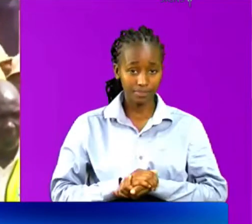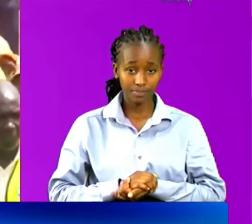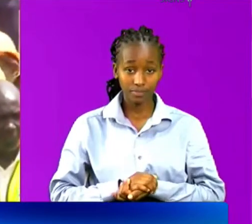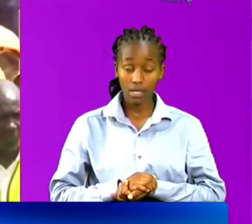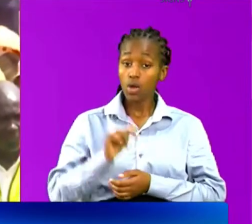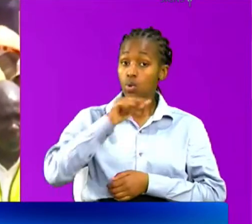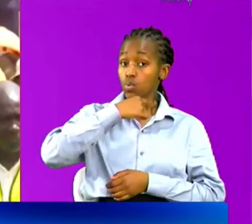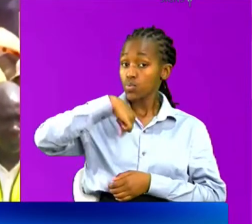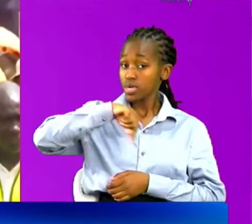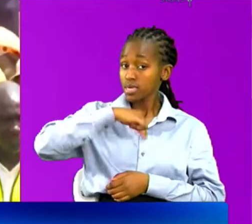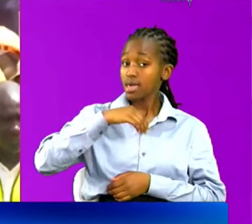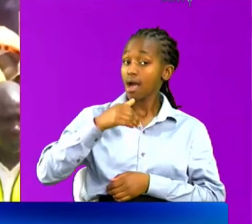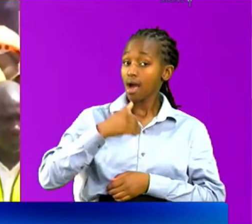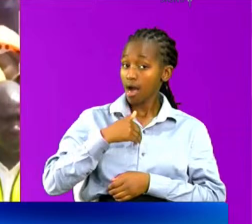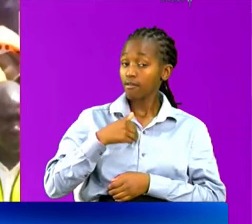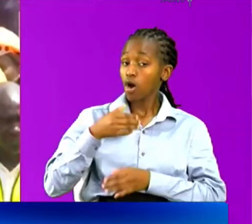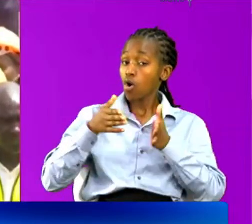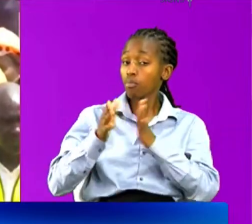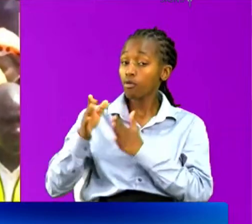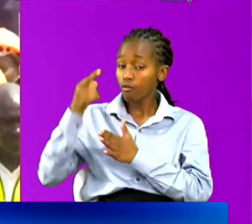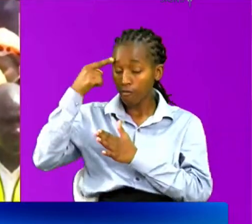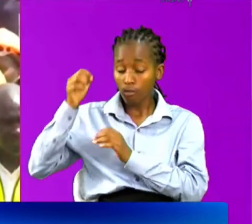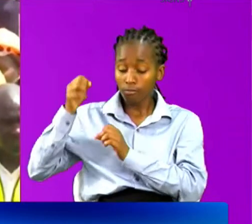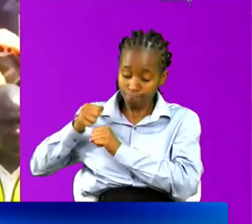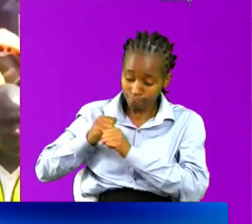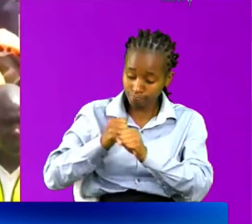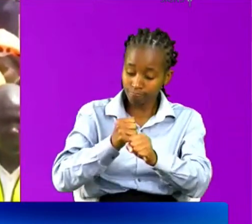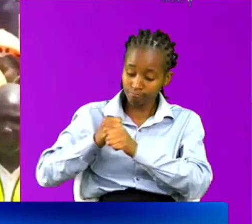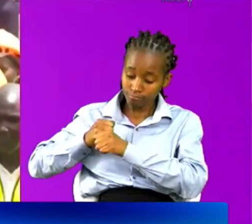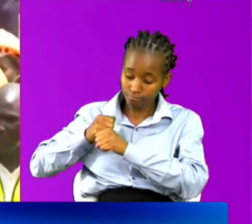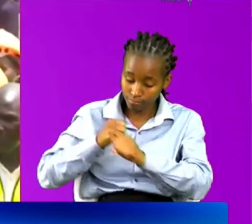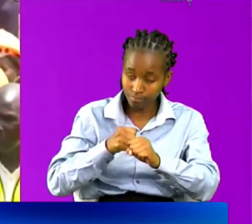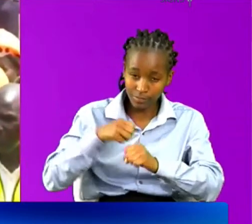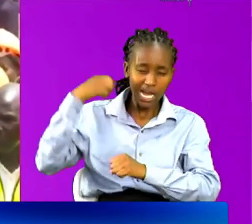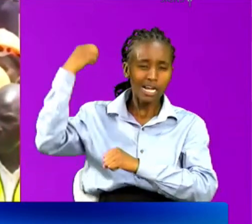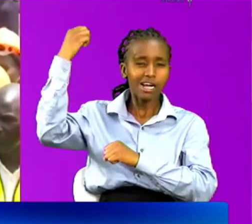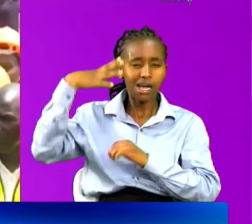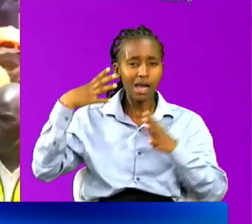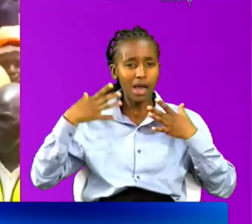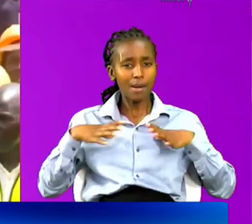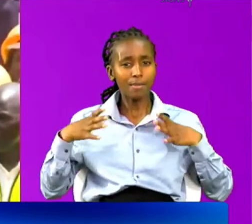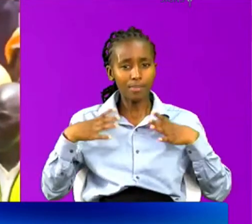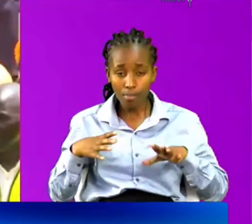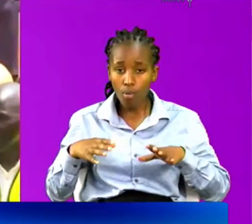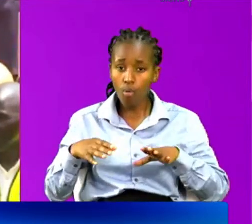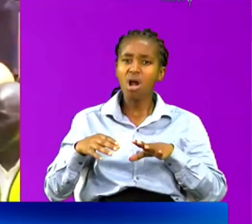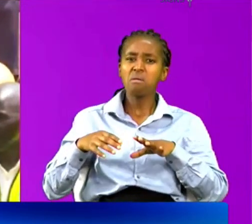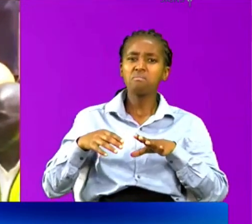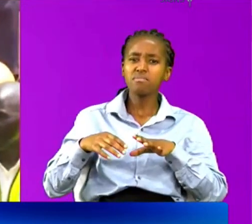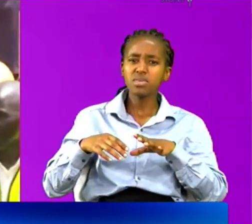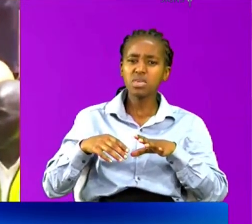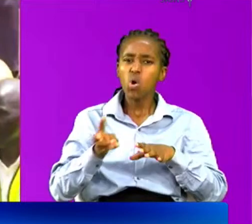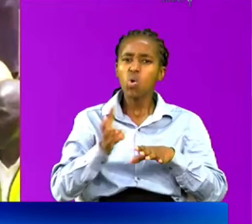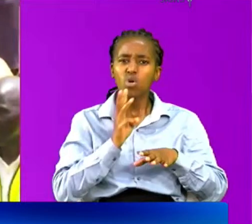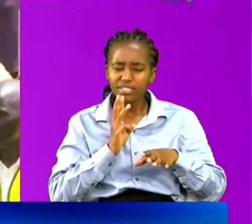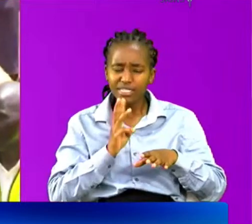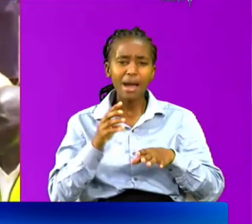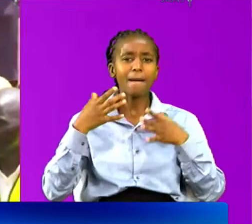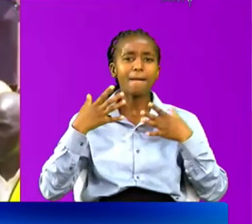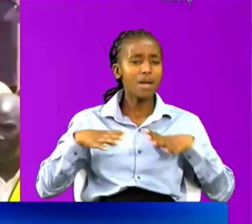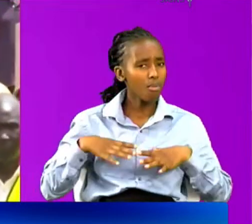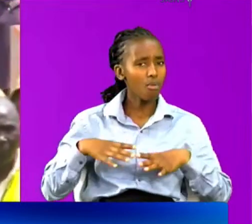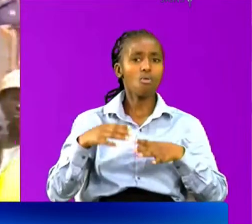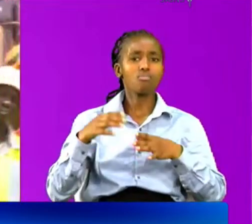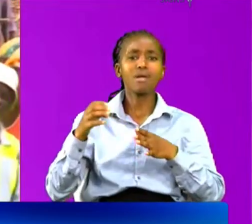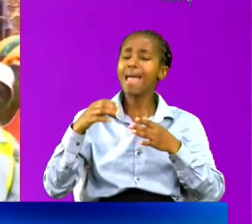na nafasi ya carpenters. Hapa tuko na nafasi ya masons. Hapa tuko na nafasi ya technicians. Hapa tuko na nafasi ya plumbers. Hapa